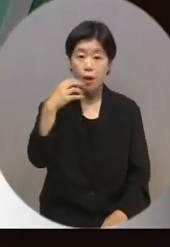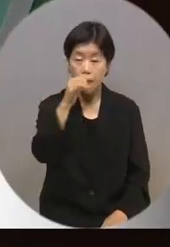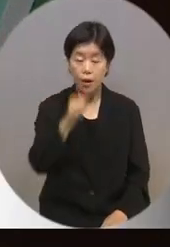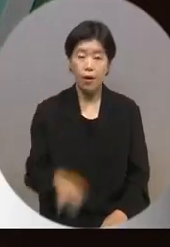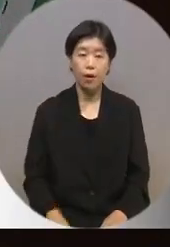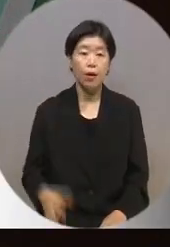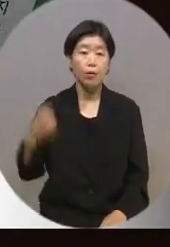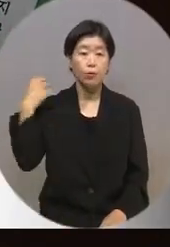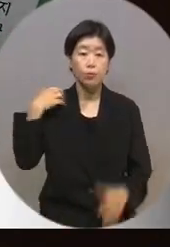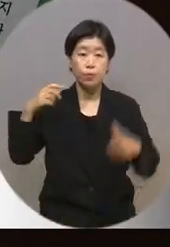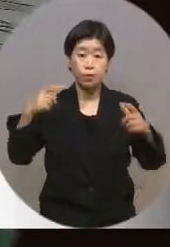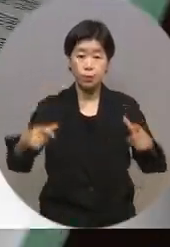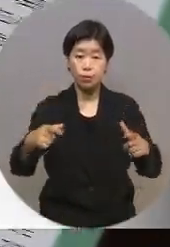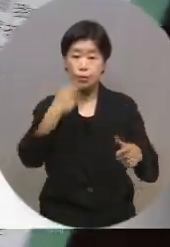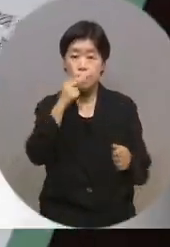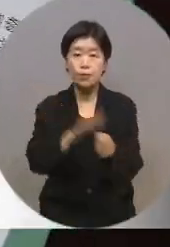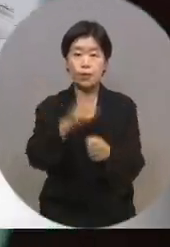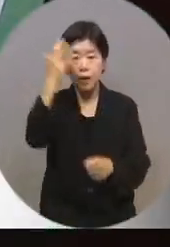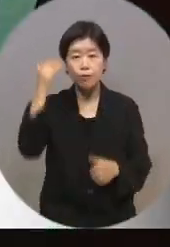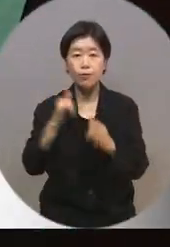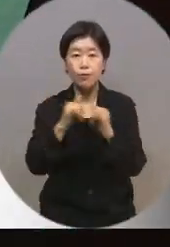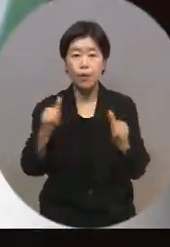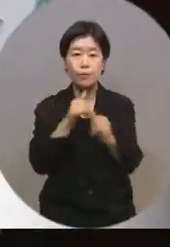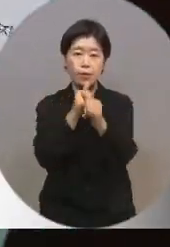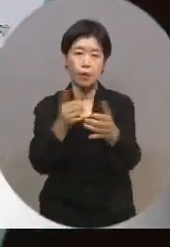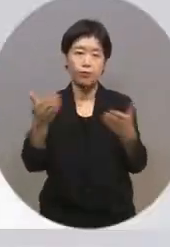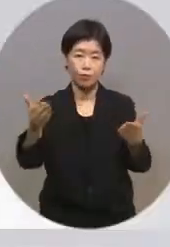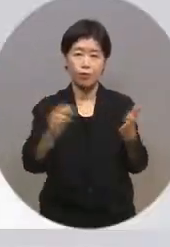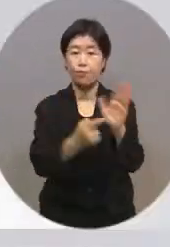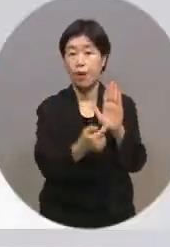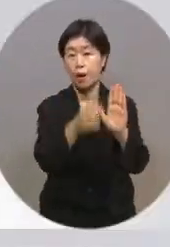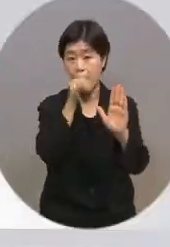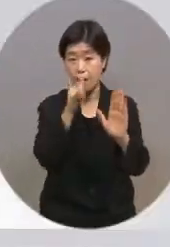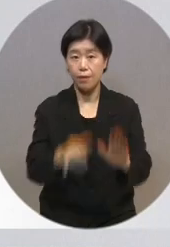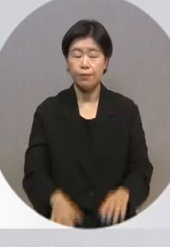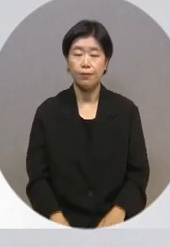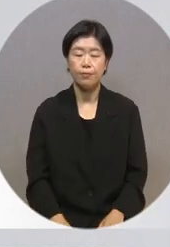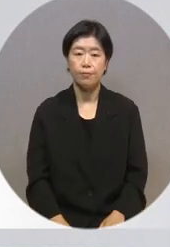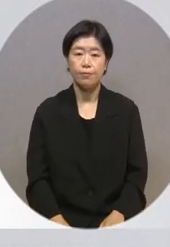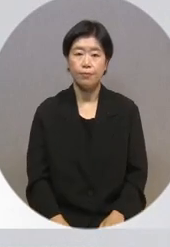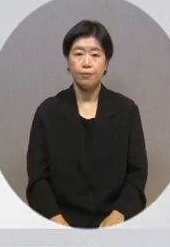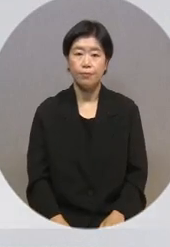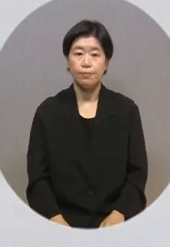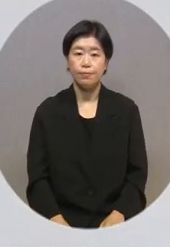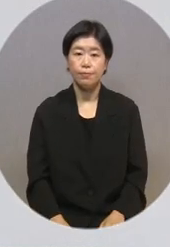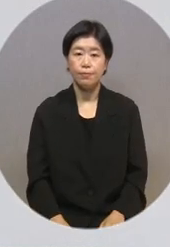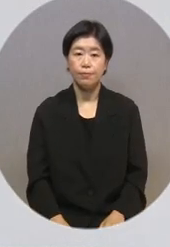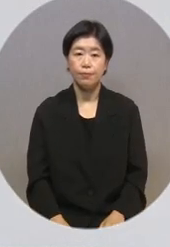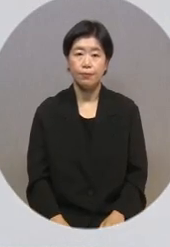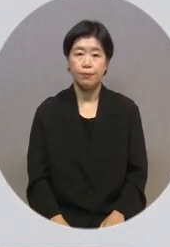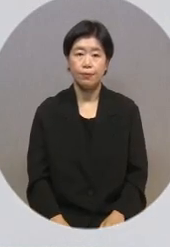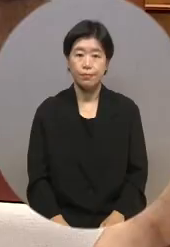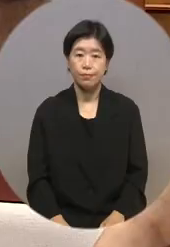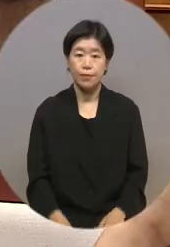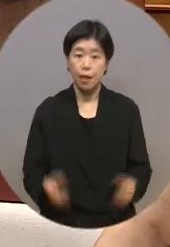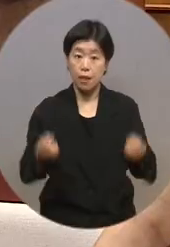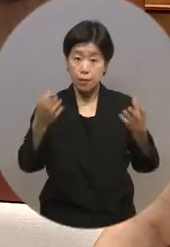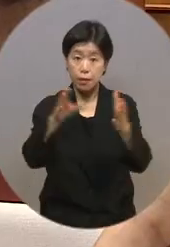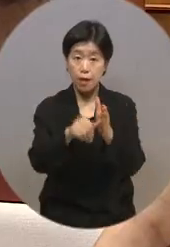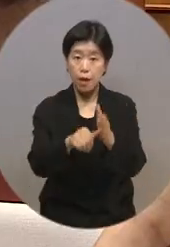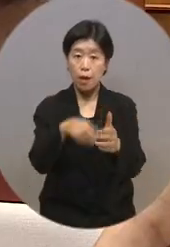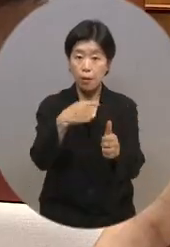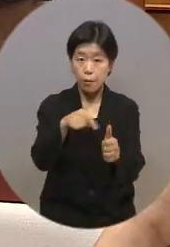영등포구 도전한국인 수상자 발표회 및 시상식이 대한민국 국회체험관에서 열렸습니다. 행사는